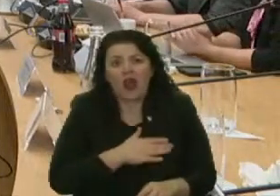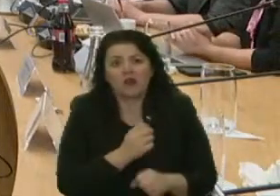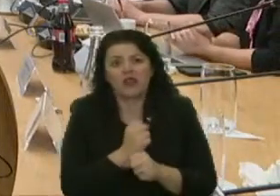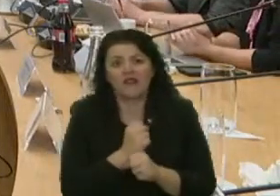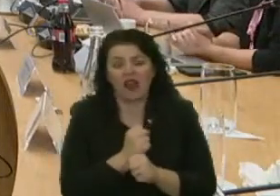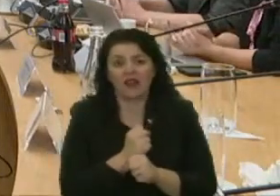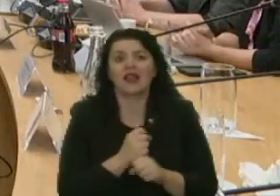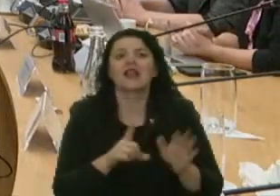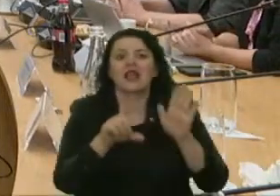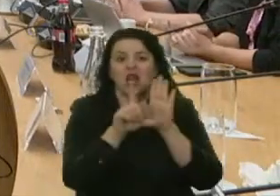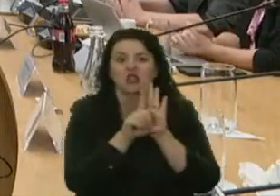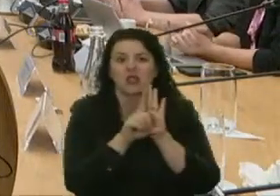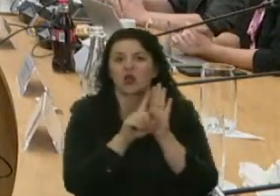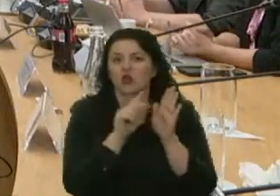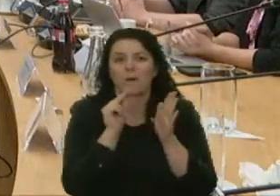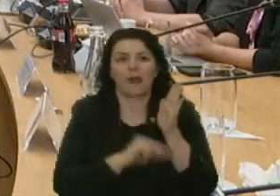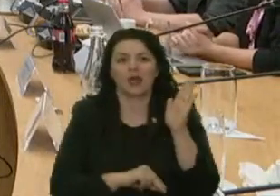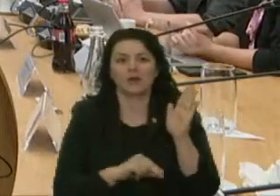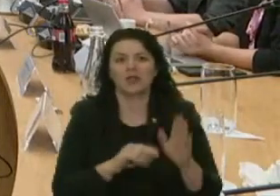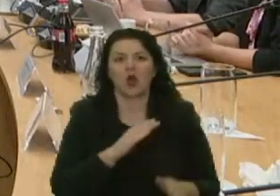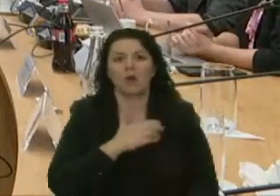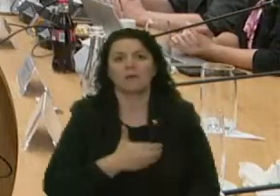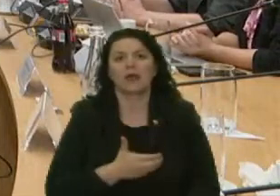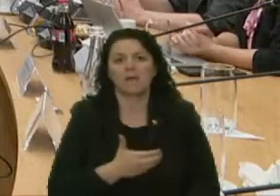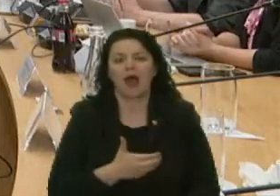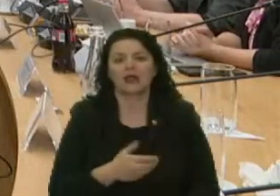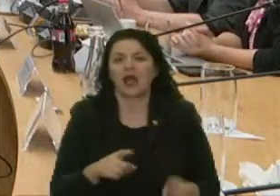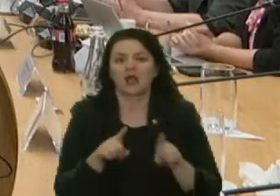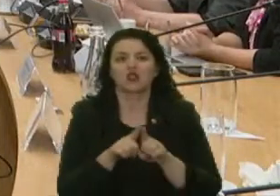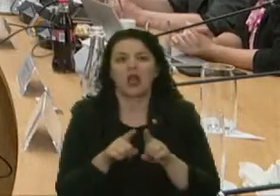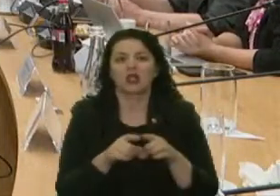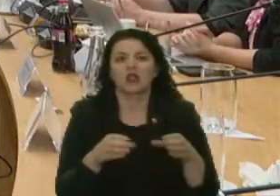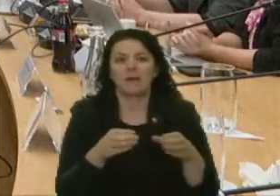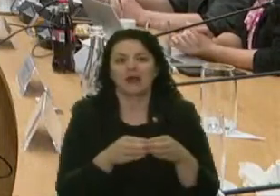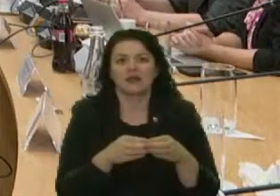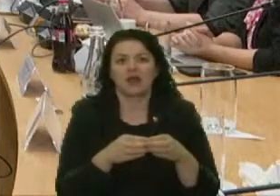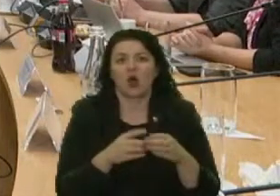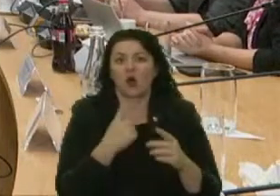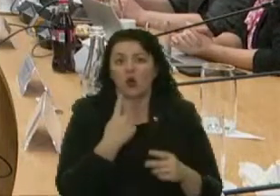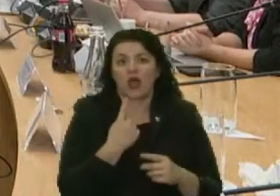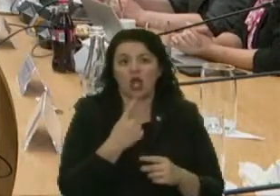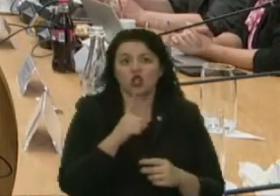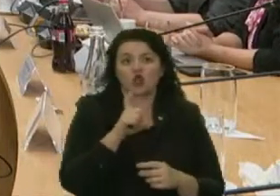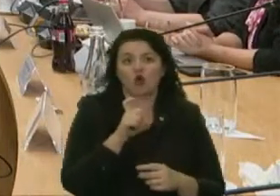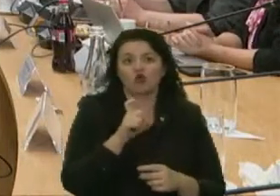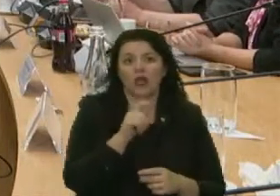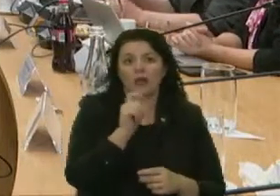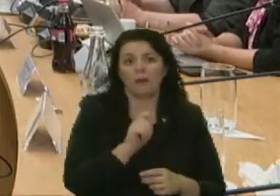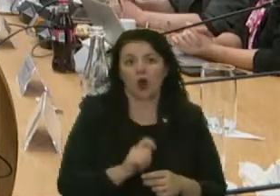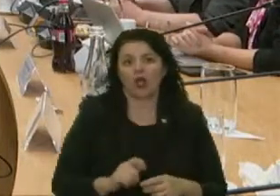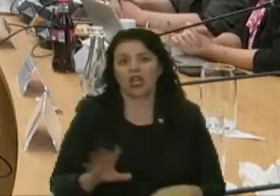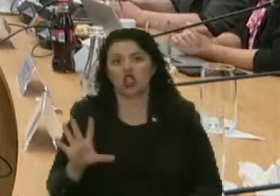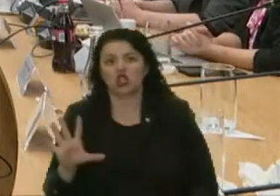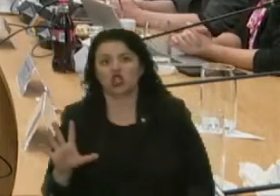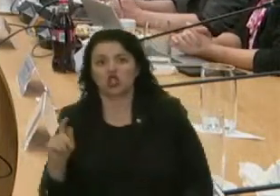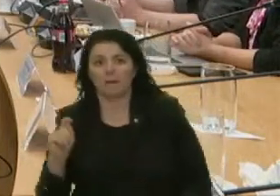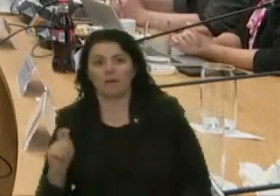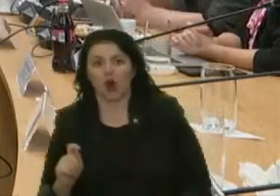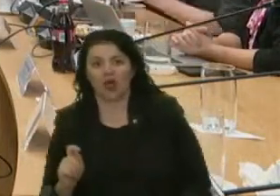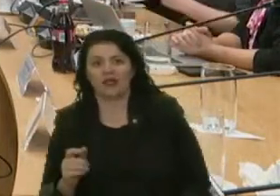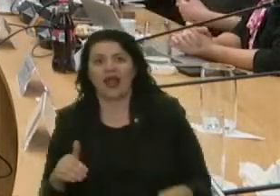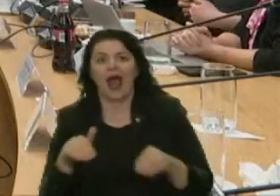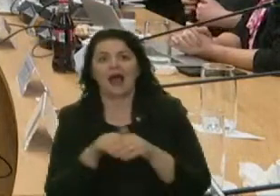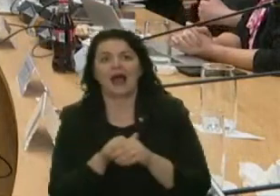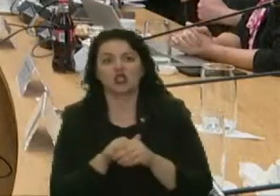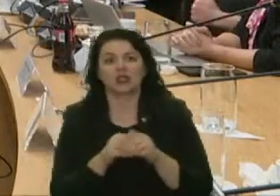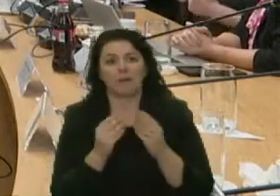legislație în care nu permite unei primării de aceeași dimensiuni chiar dacă una are 200 de proiecte și una are cinci proiecte să angajeze